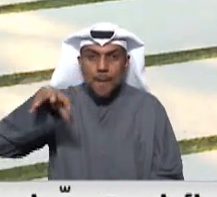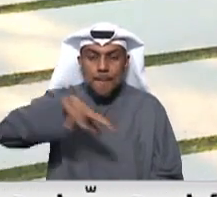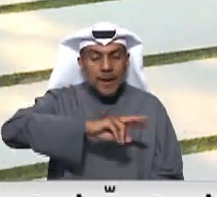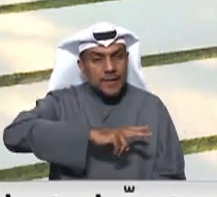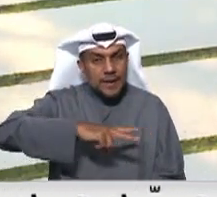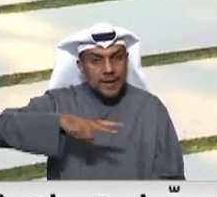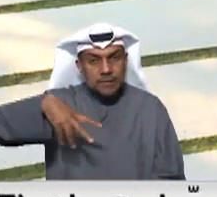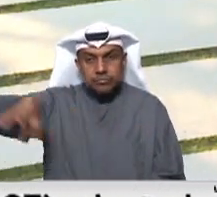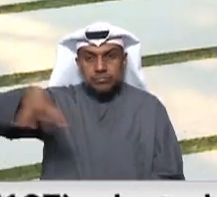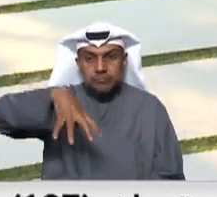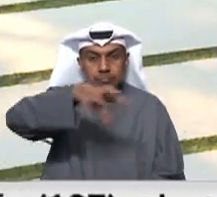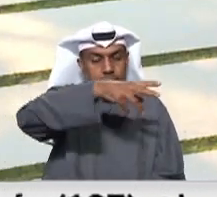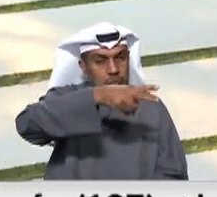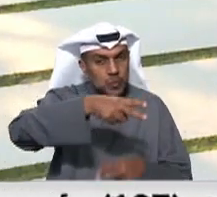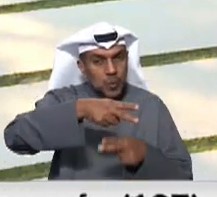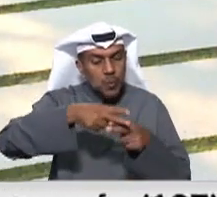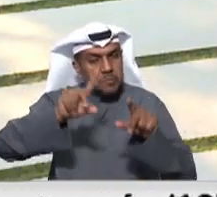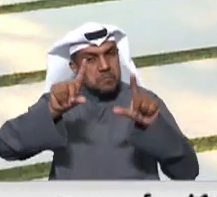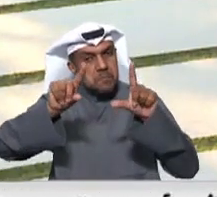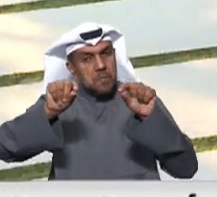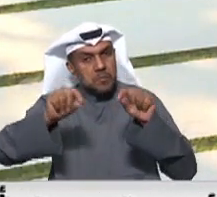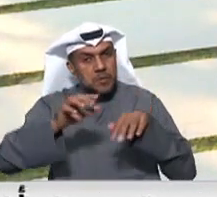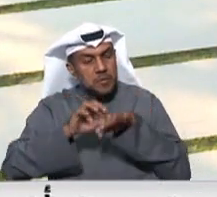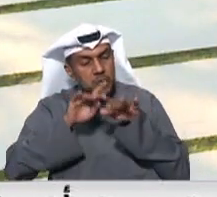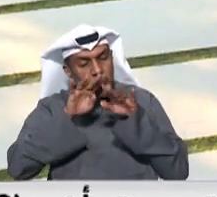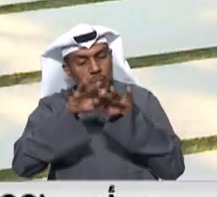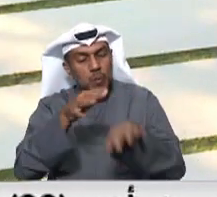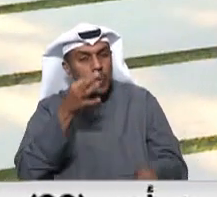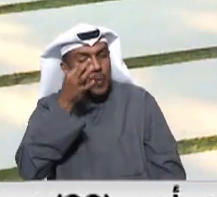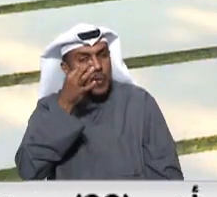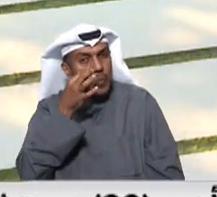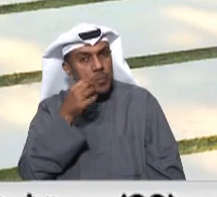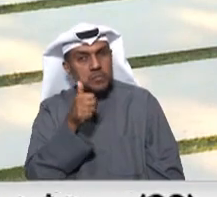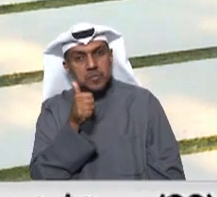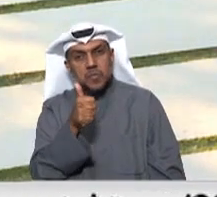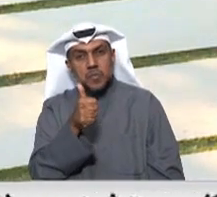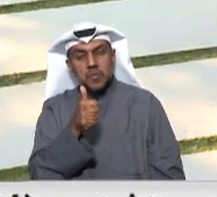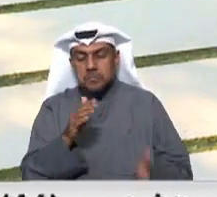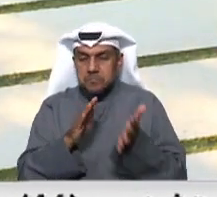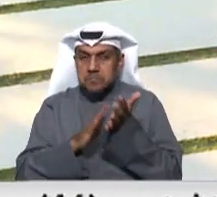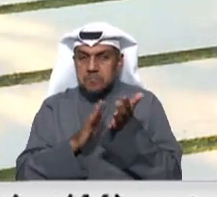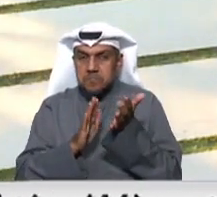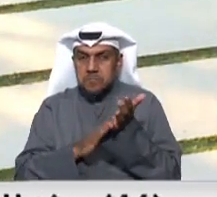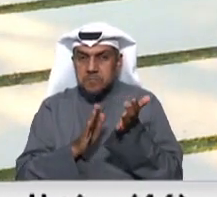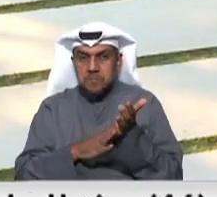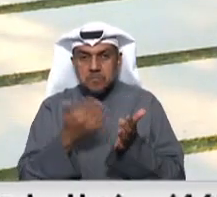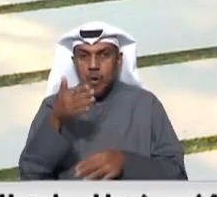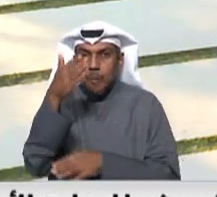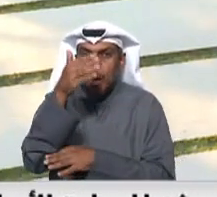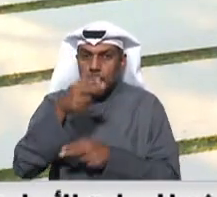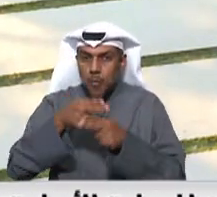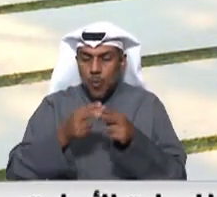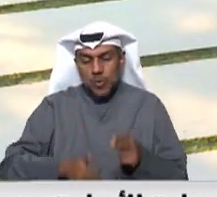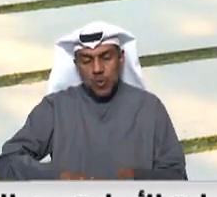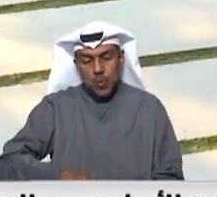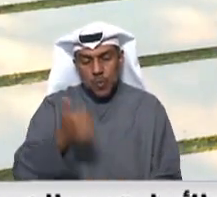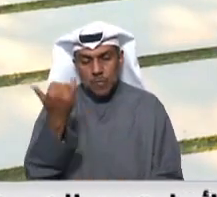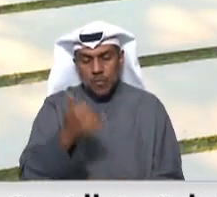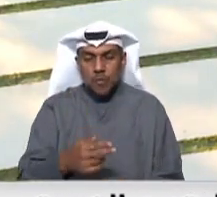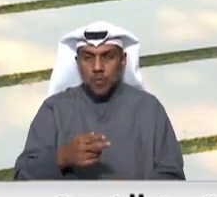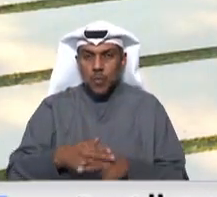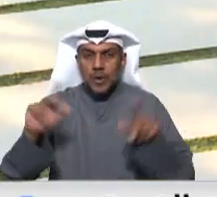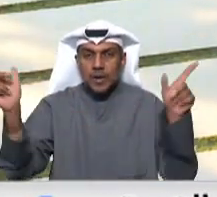مهتمه بالشان البيئي رافعا علم الكويت خفاقا في سماء الدوحه محمد الحربي